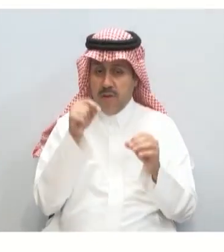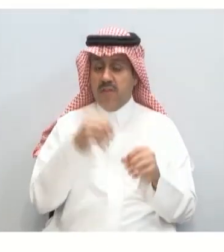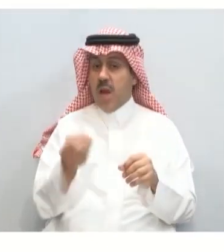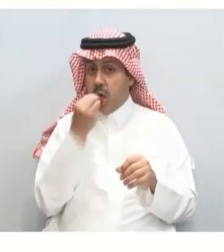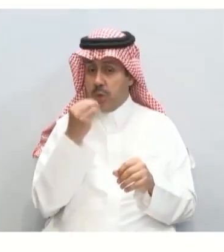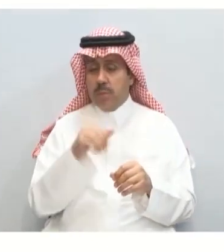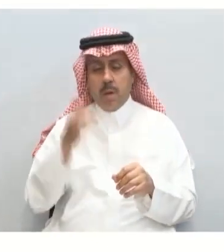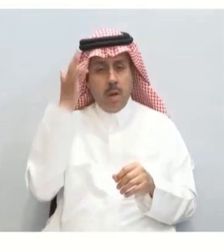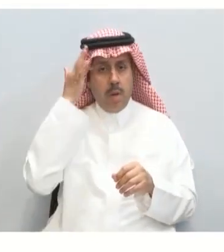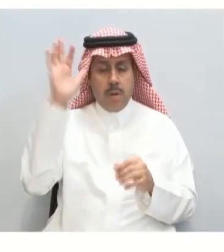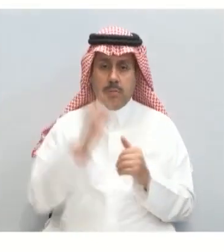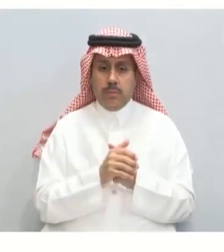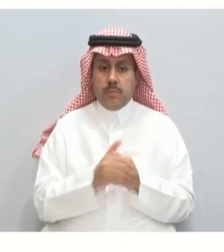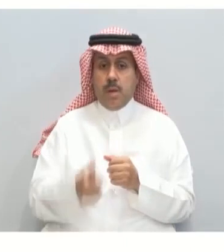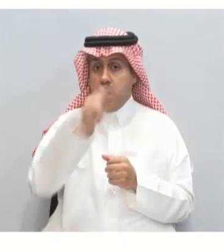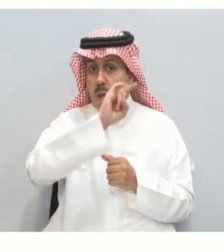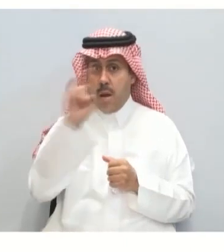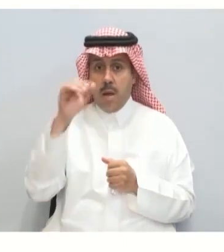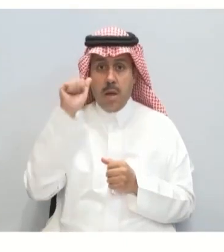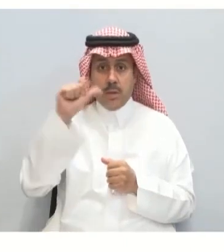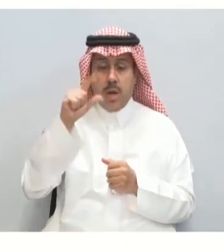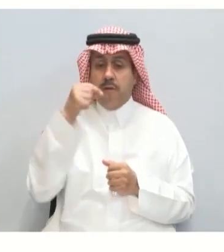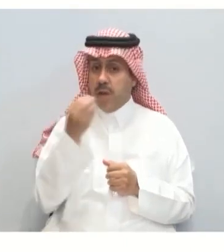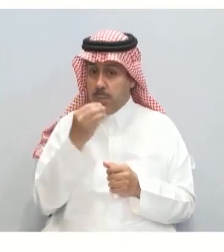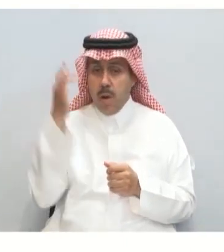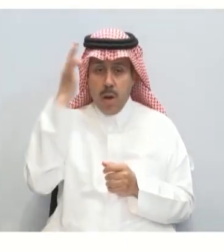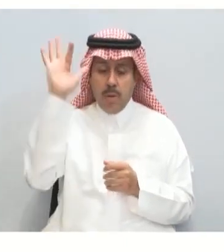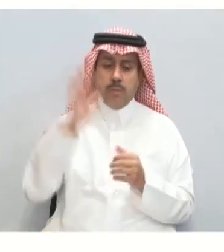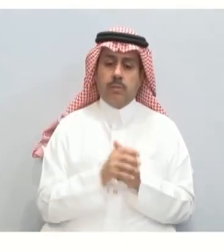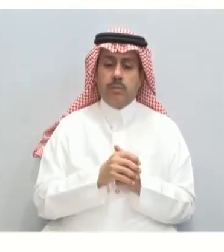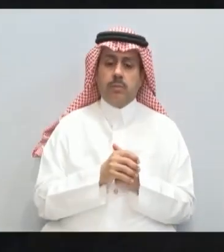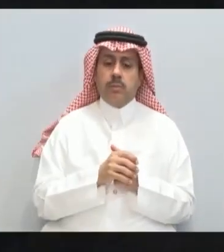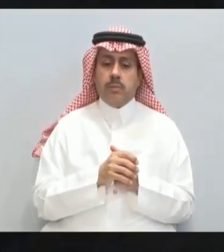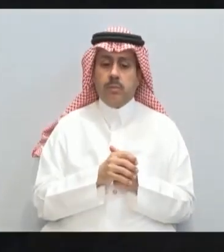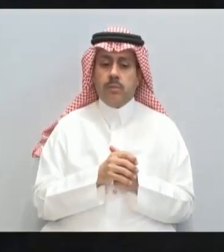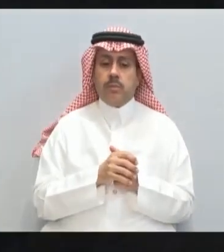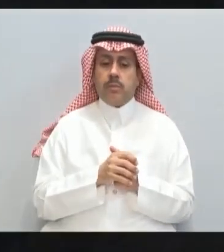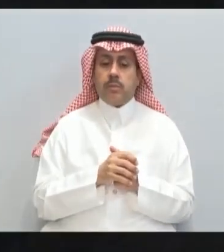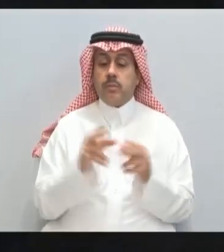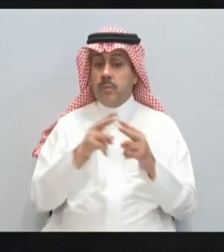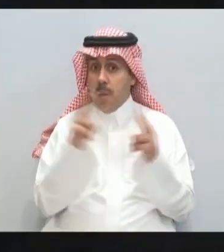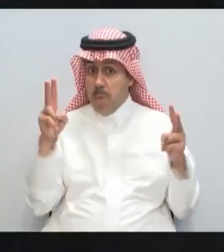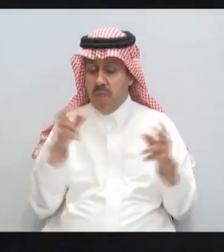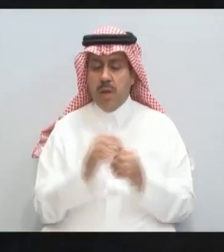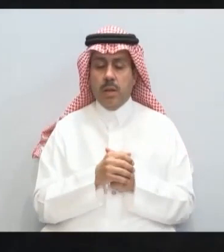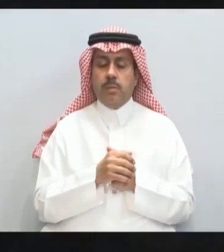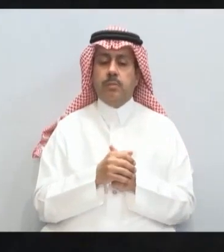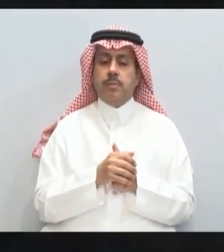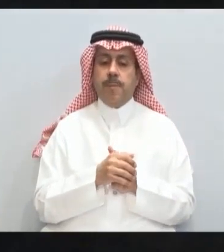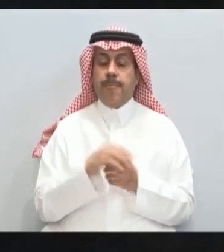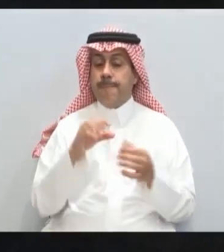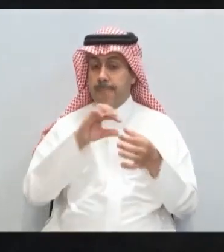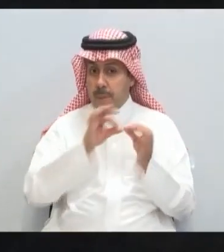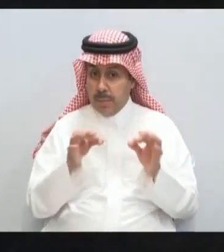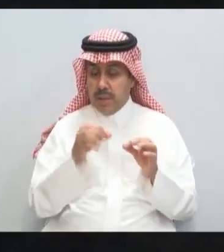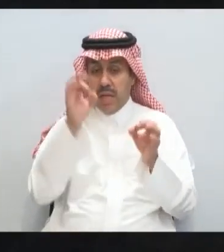الاطعمه الاباحه جعل هذا دليل على ايش على هذا الحكم بين ذلك نريد ان نبين الرابط